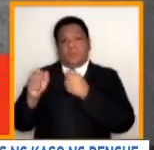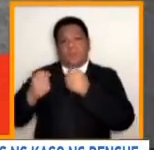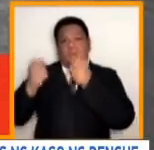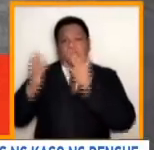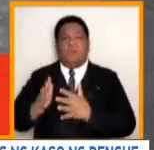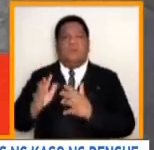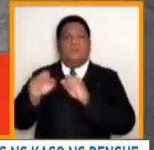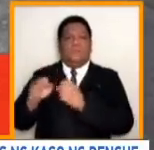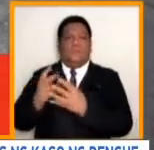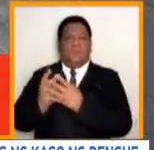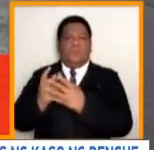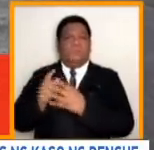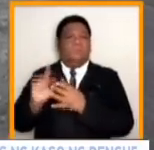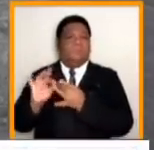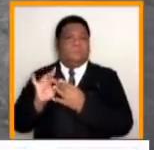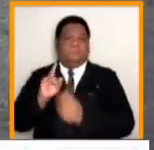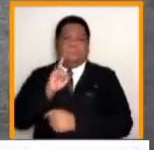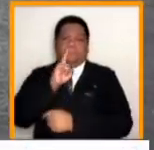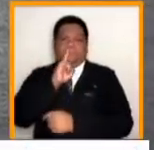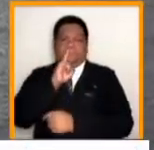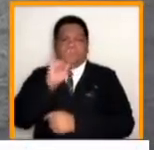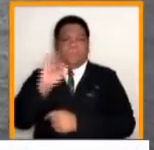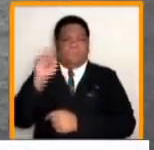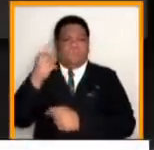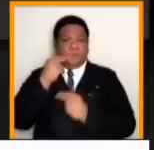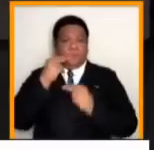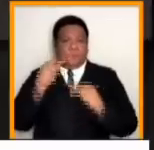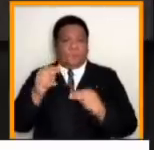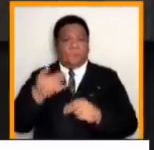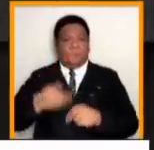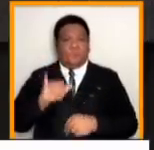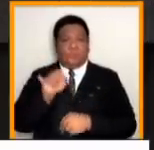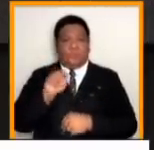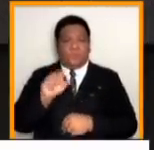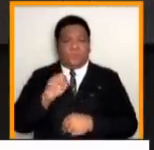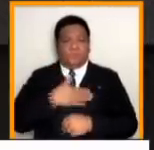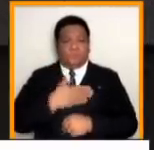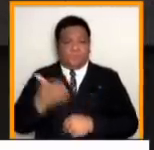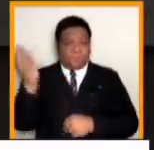pahayag. Yan ang unang balita. James Agustin, Buong Puso, para sa Pilipino.